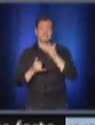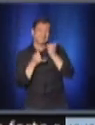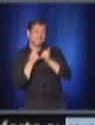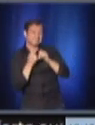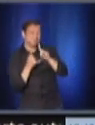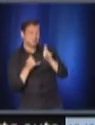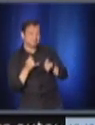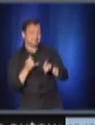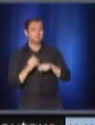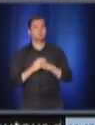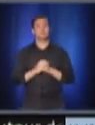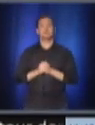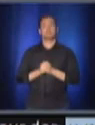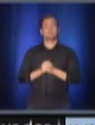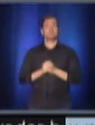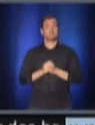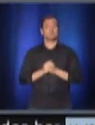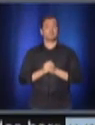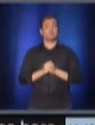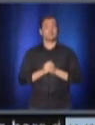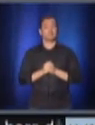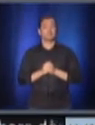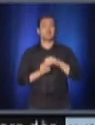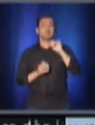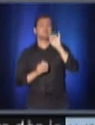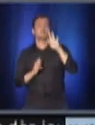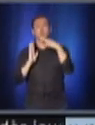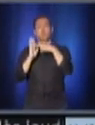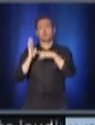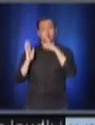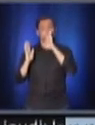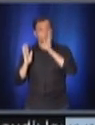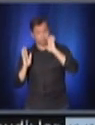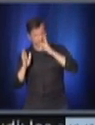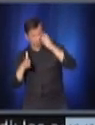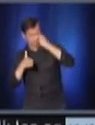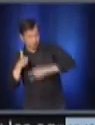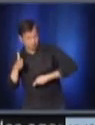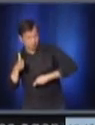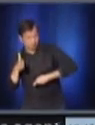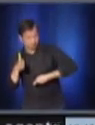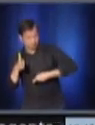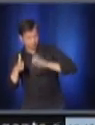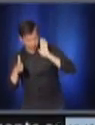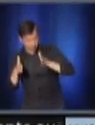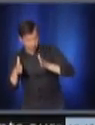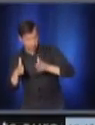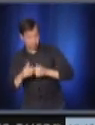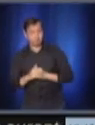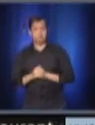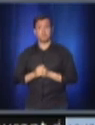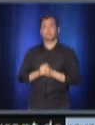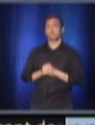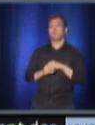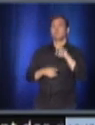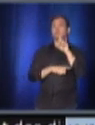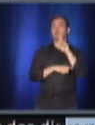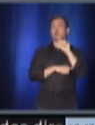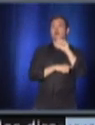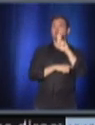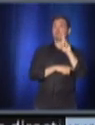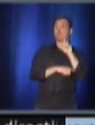Vous envisagez des mesures disciplinaires? Réponse. Oui, bien sûr. Et je dis toujours